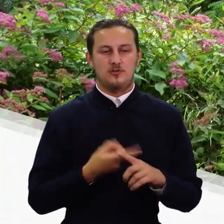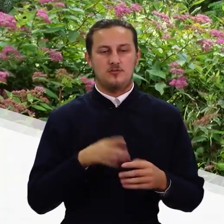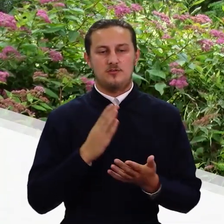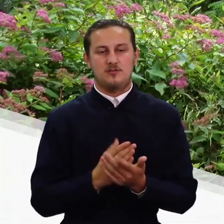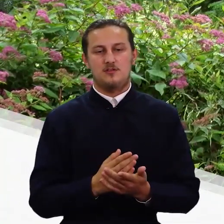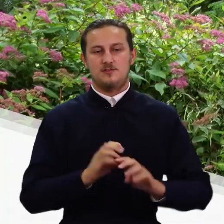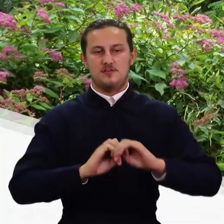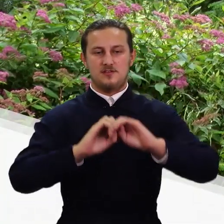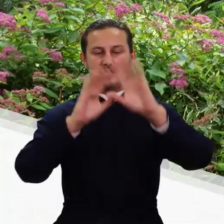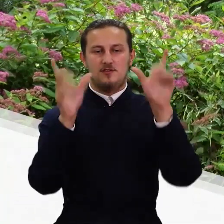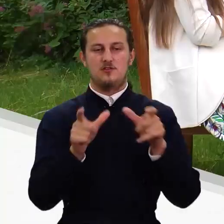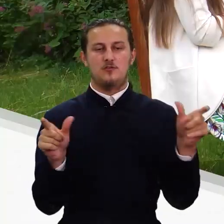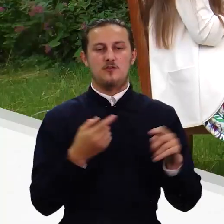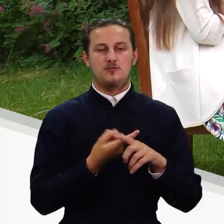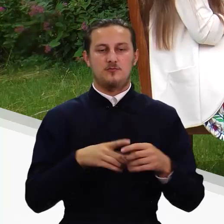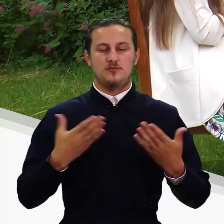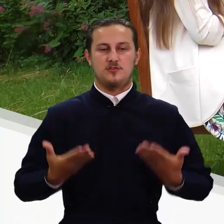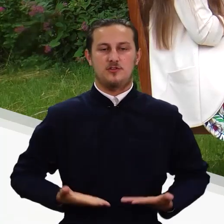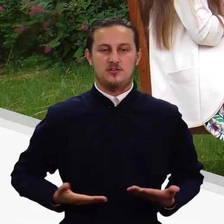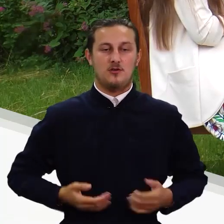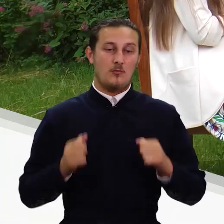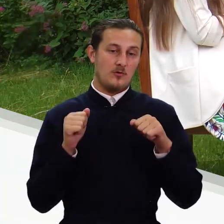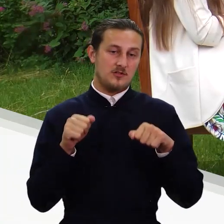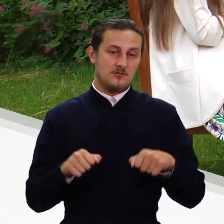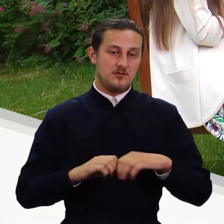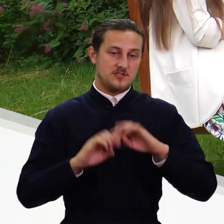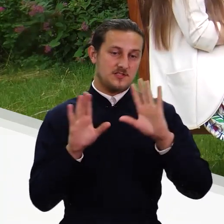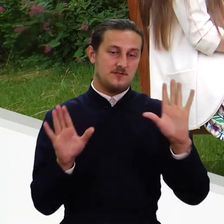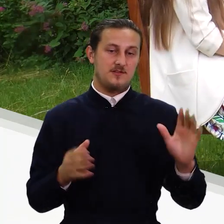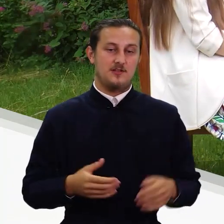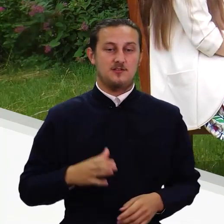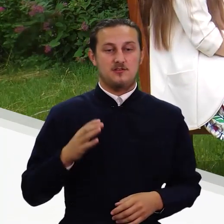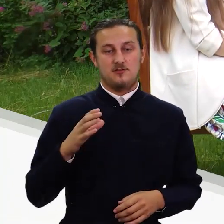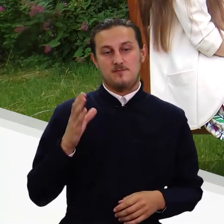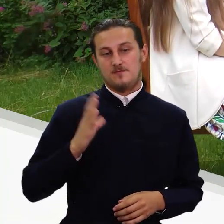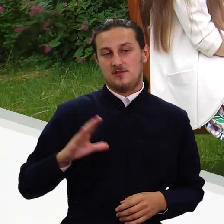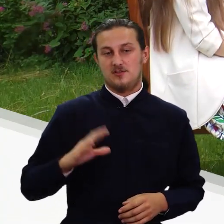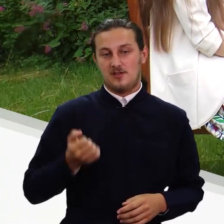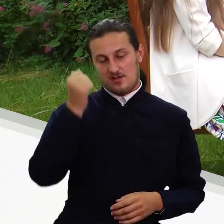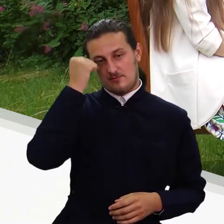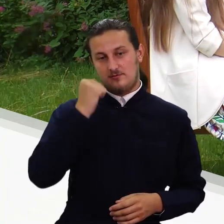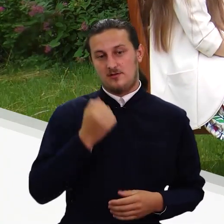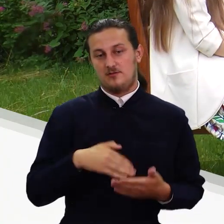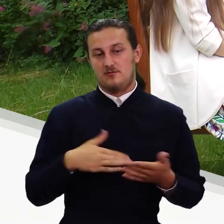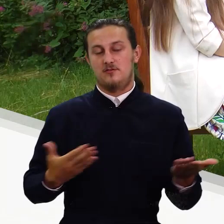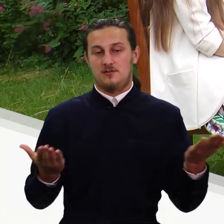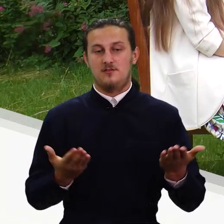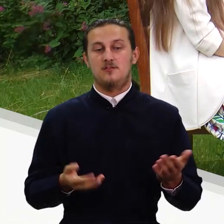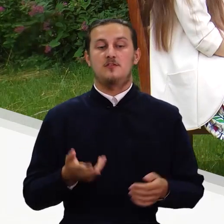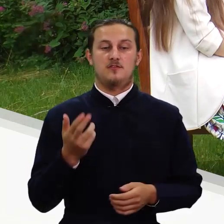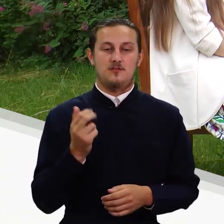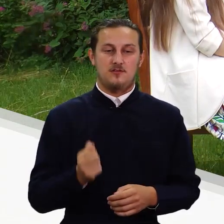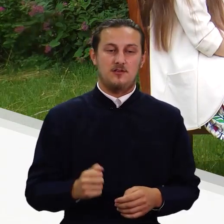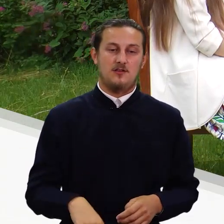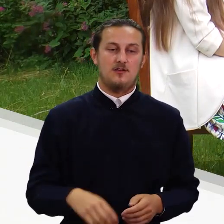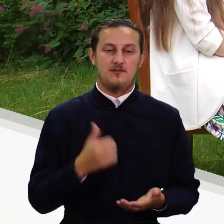як плекати цю дружбу. Може, святий чекає якоїсь подяки від нас? Обов'язково. Найбільша подяка для святого –